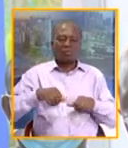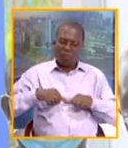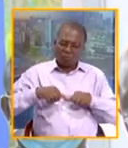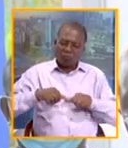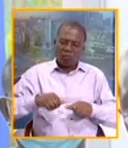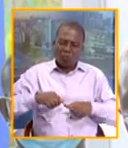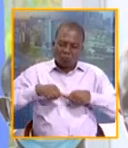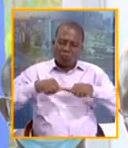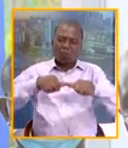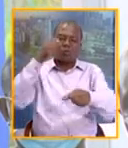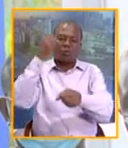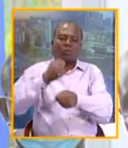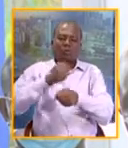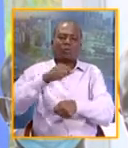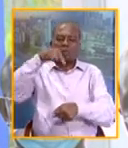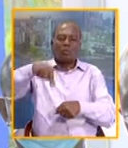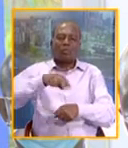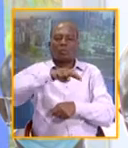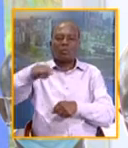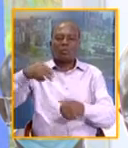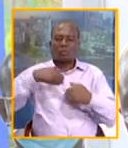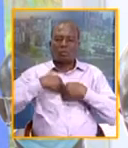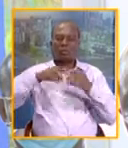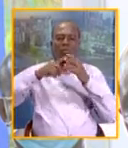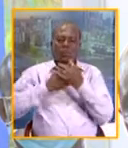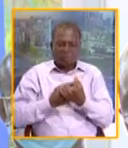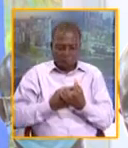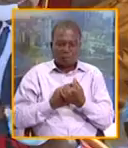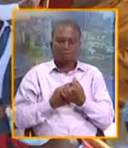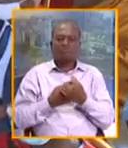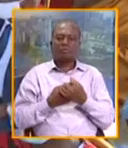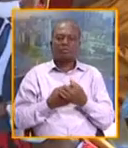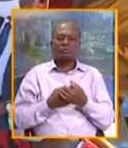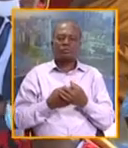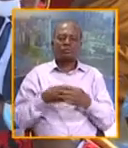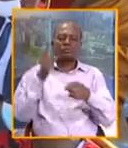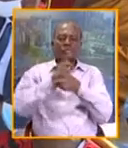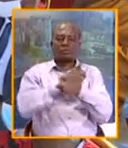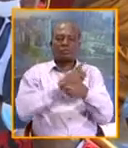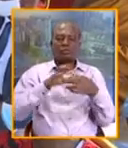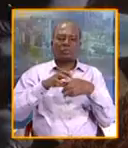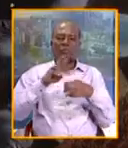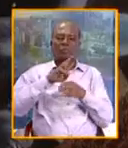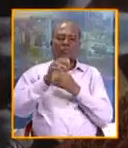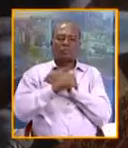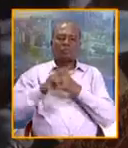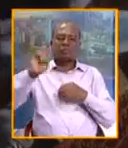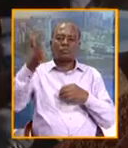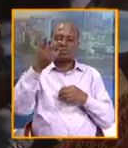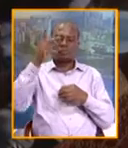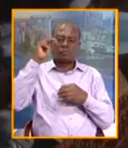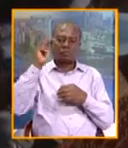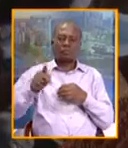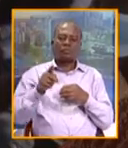exceptionnelle particulièrement matière de développement socio économique et humain le deuxième point de notre